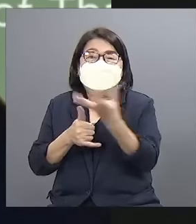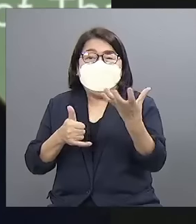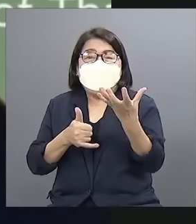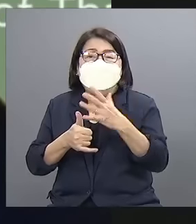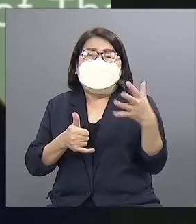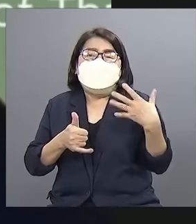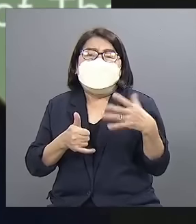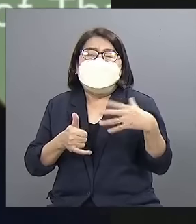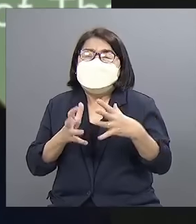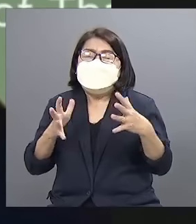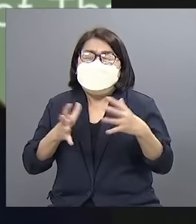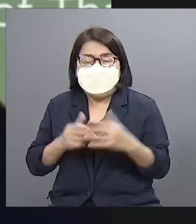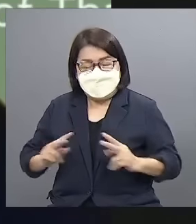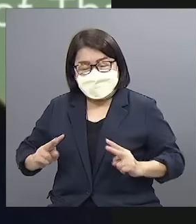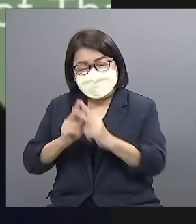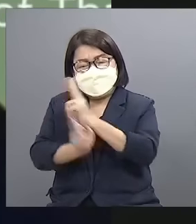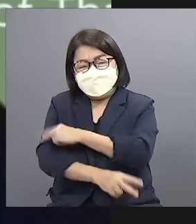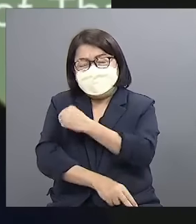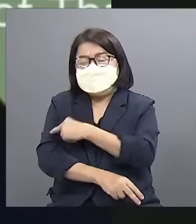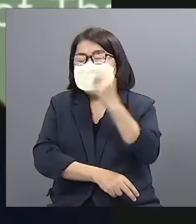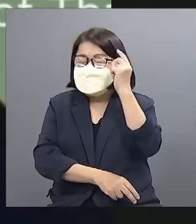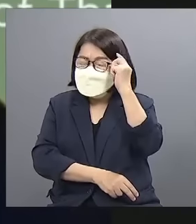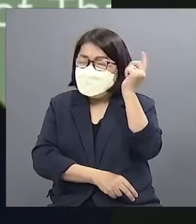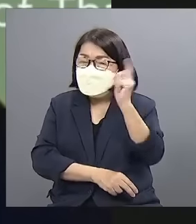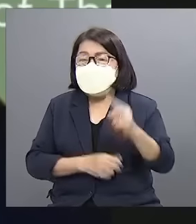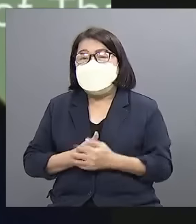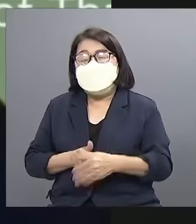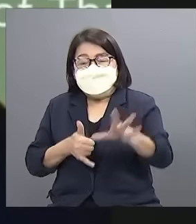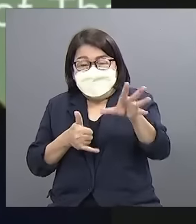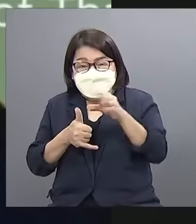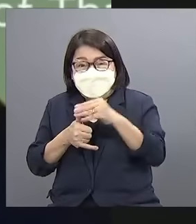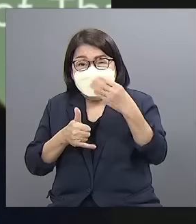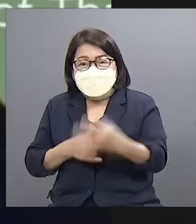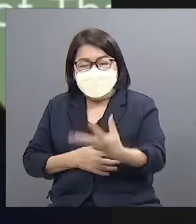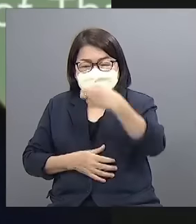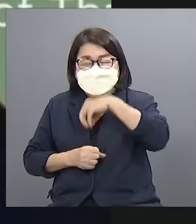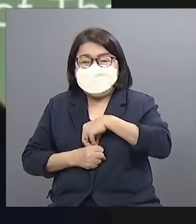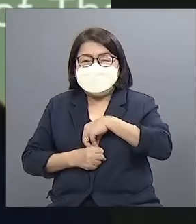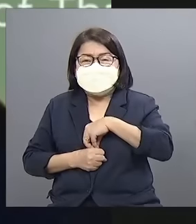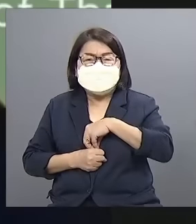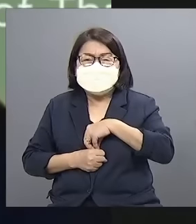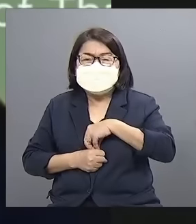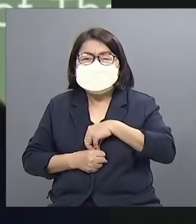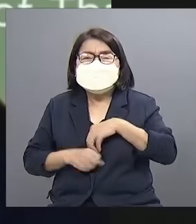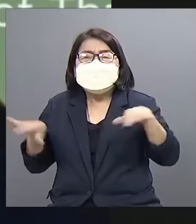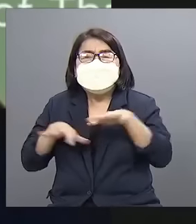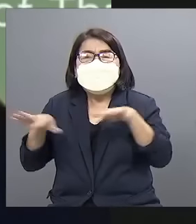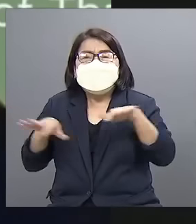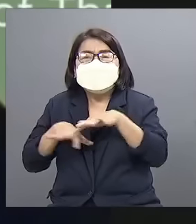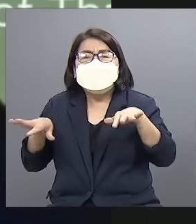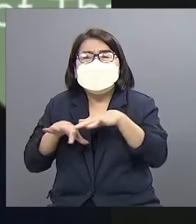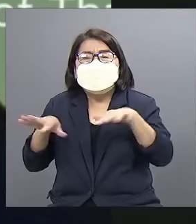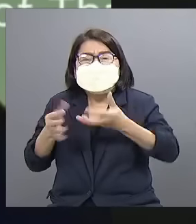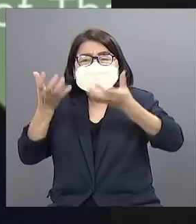็มองวาโลกนี้ส่วใหญ่เป็แล้วมีอาการเต็กน้อยหรอไม่มอาการ บางท่านที่ไมรับ